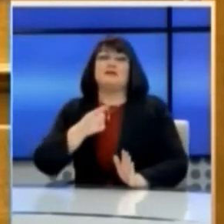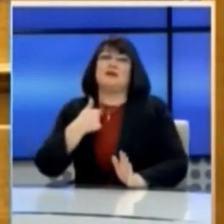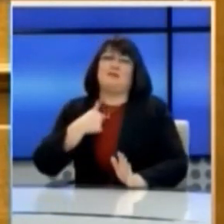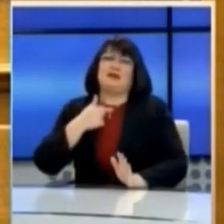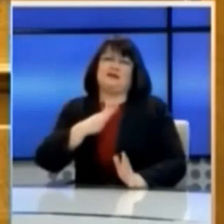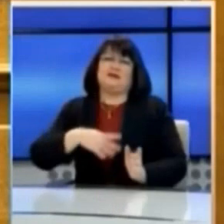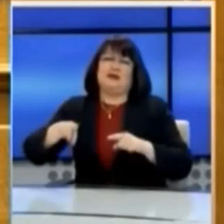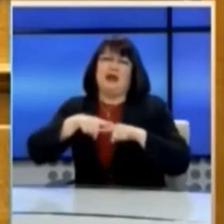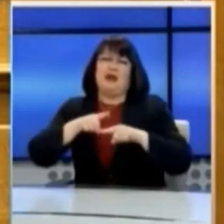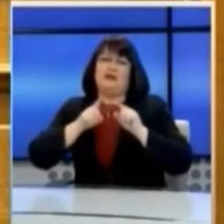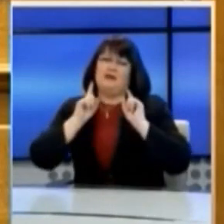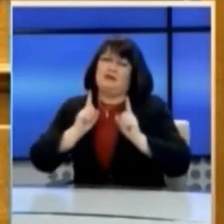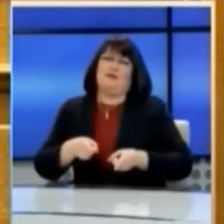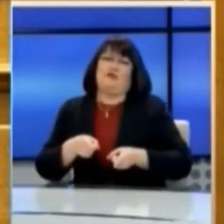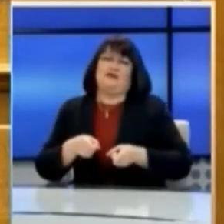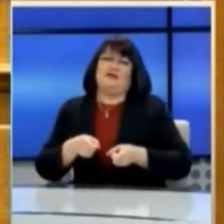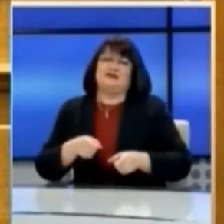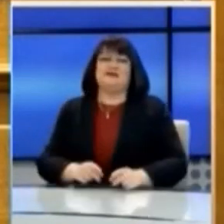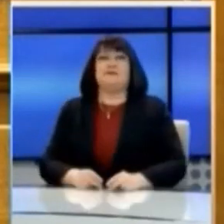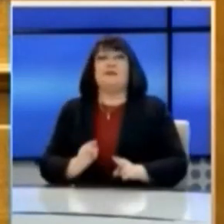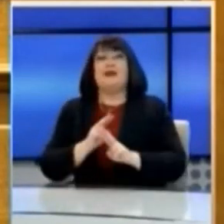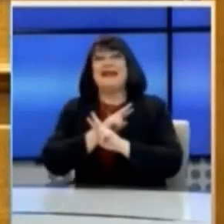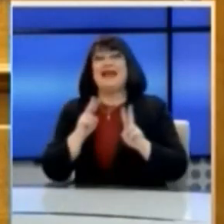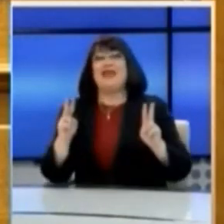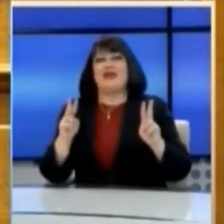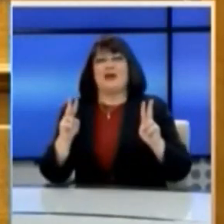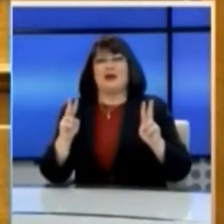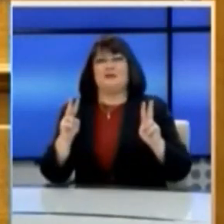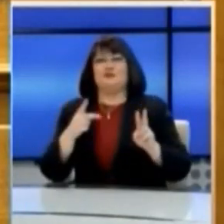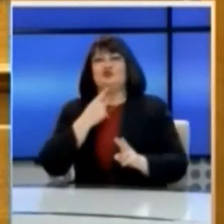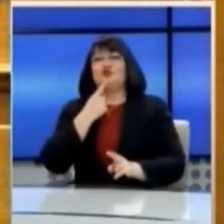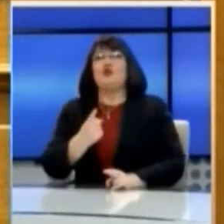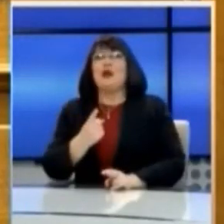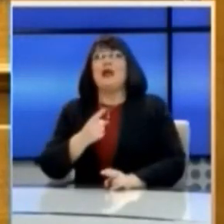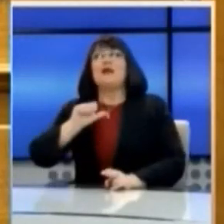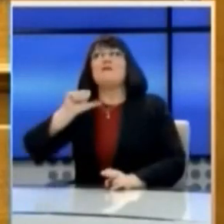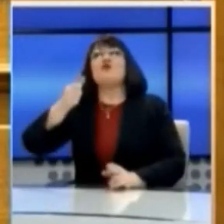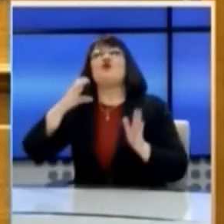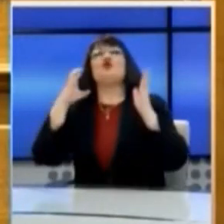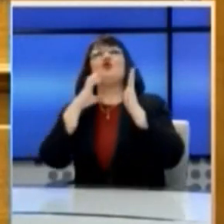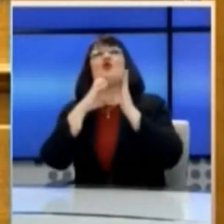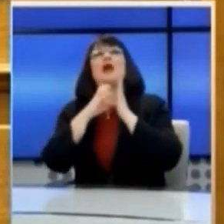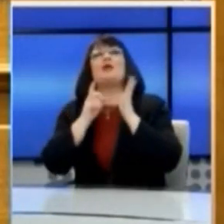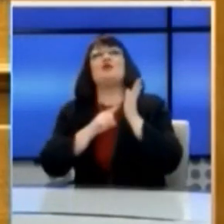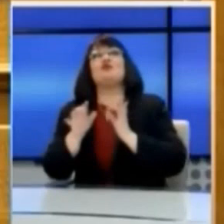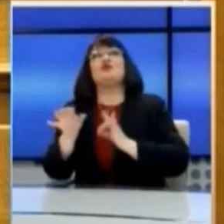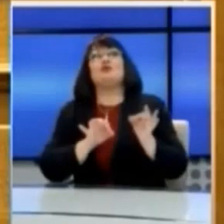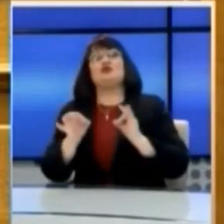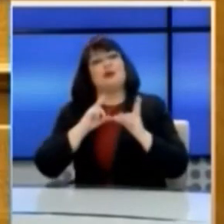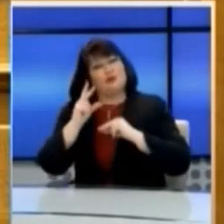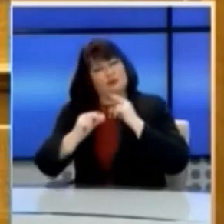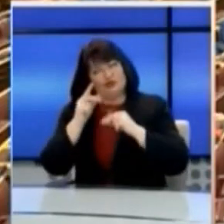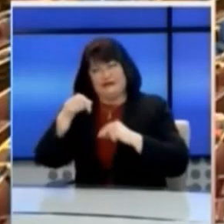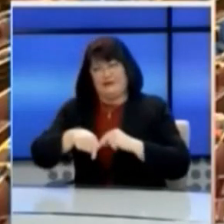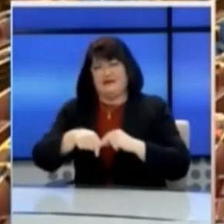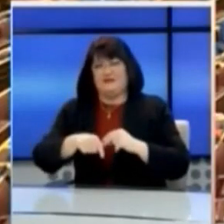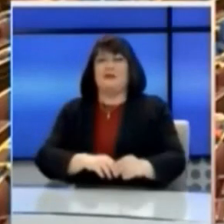επιλέξει. Είναι κάτι που αναφέρεται ρητά στο πρώτο κιόλας άρθρο του νομοσχεδίου που συζητούμε